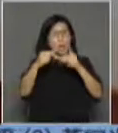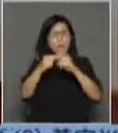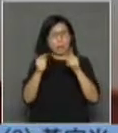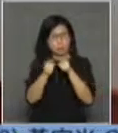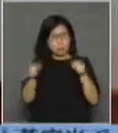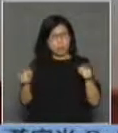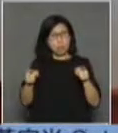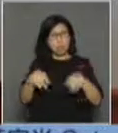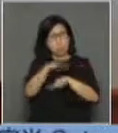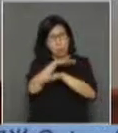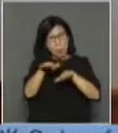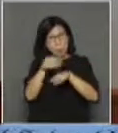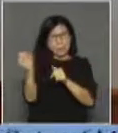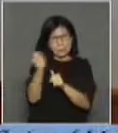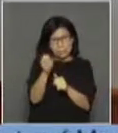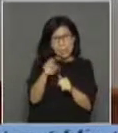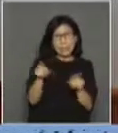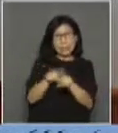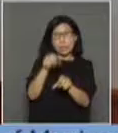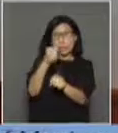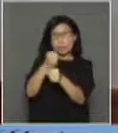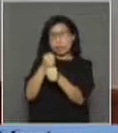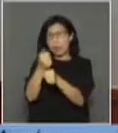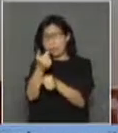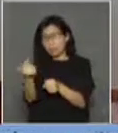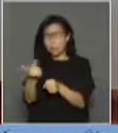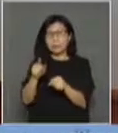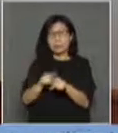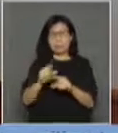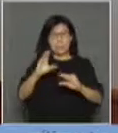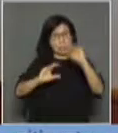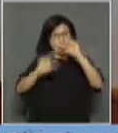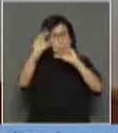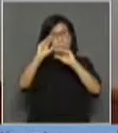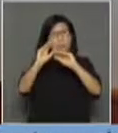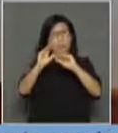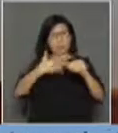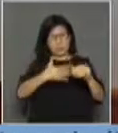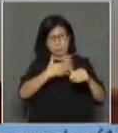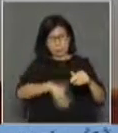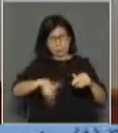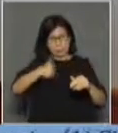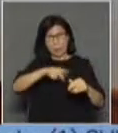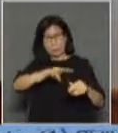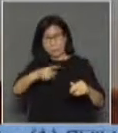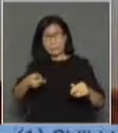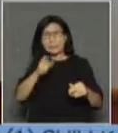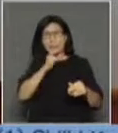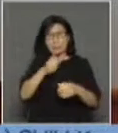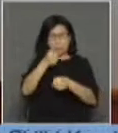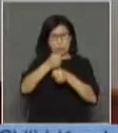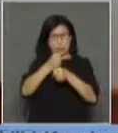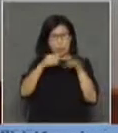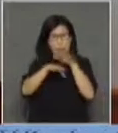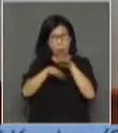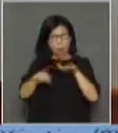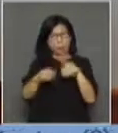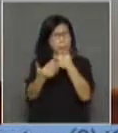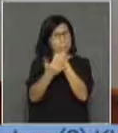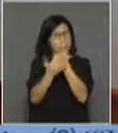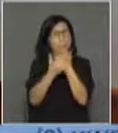期穩定的工作機會，對建造業的健康發展和職業安全是有幫